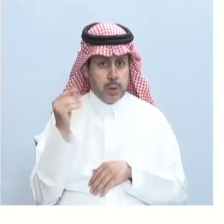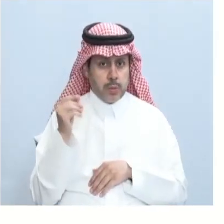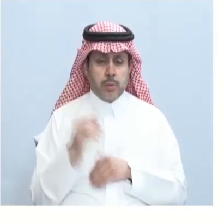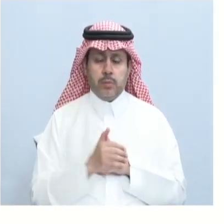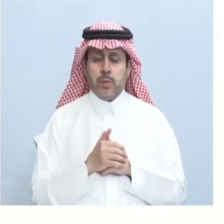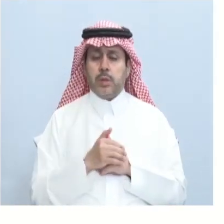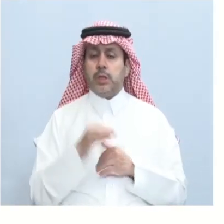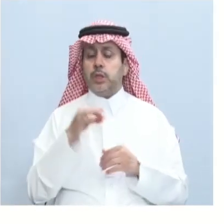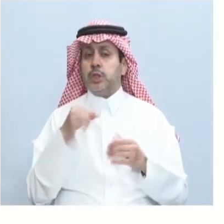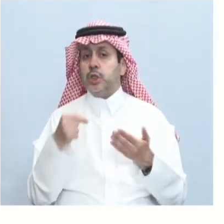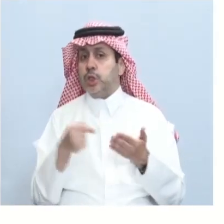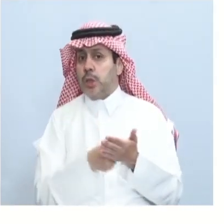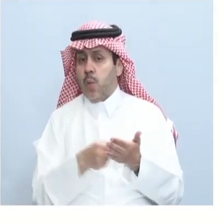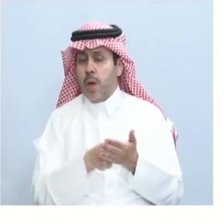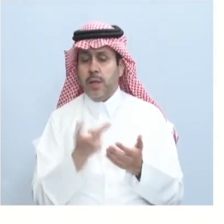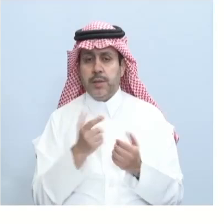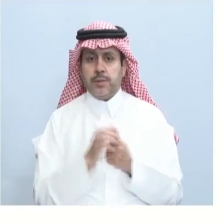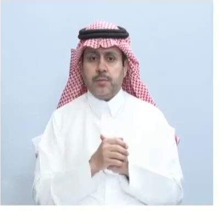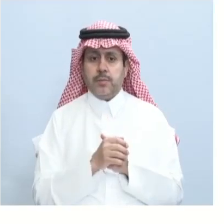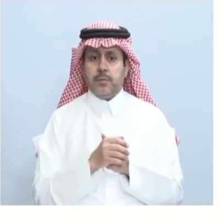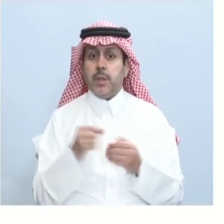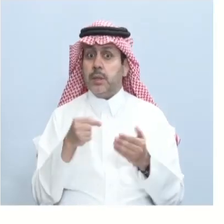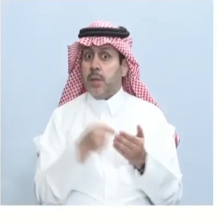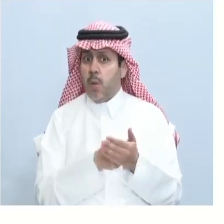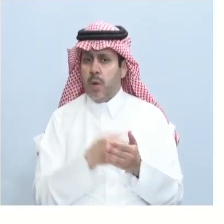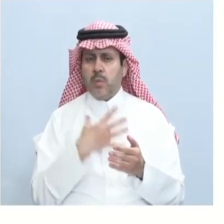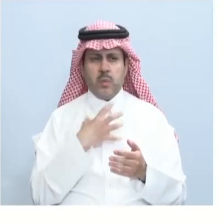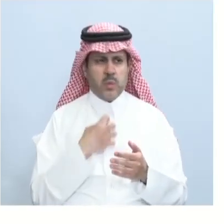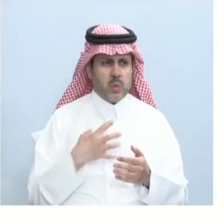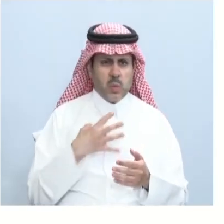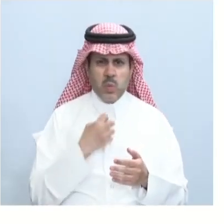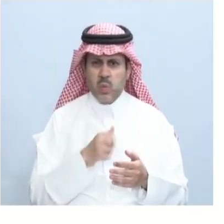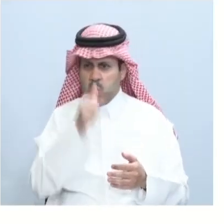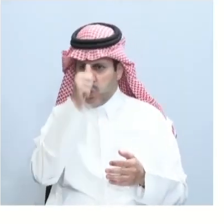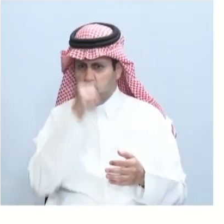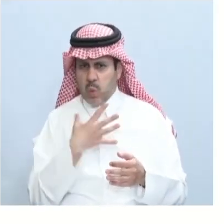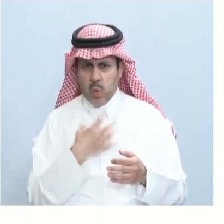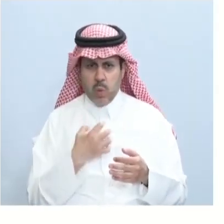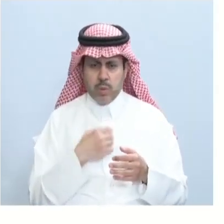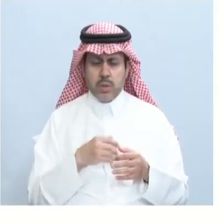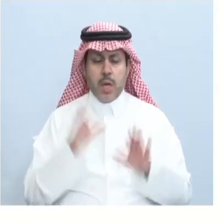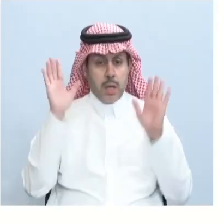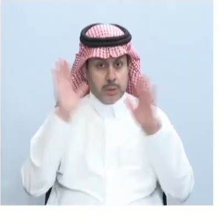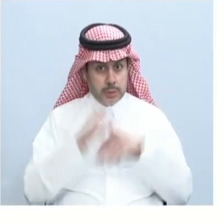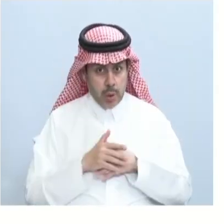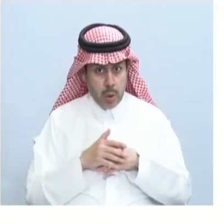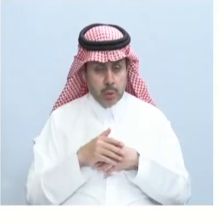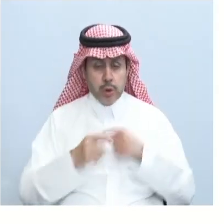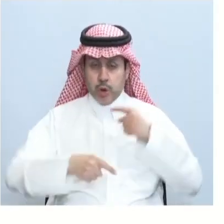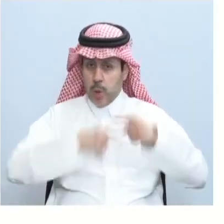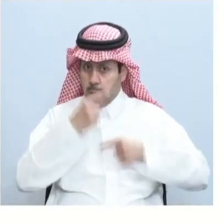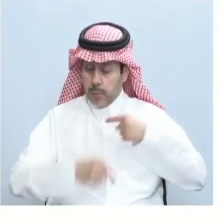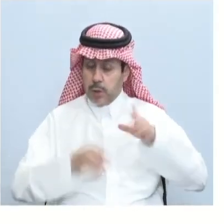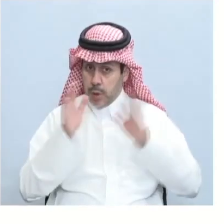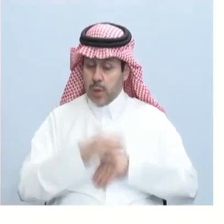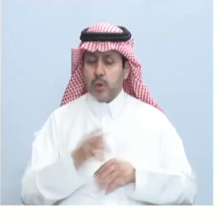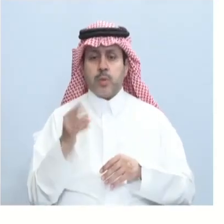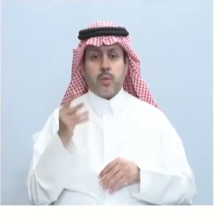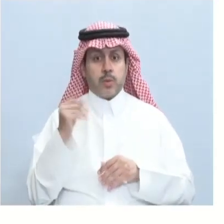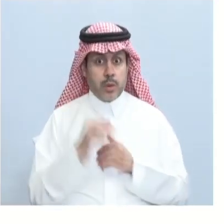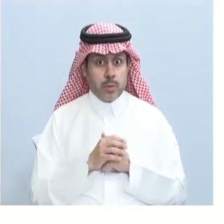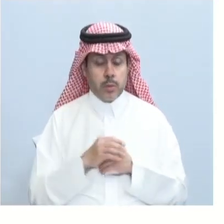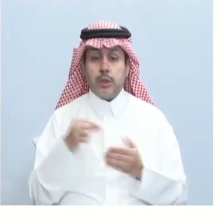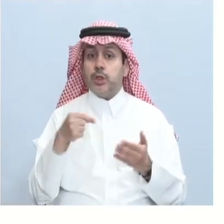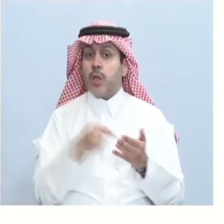دواء لما لاي شيء دواء للهم والغم دواء للهم والغم ومن اعظم